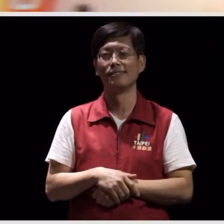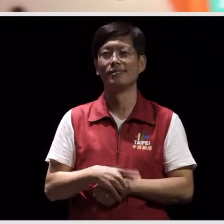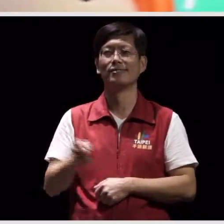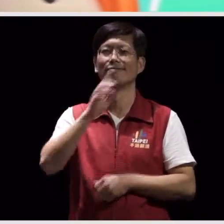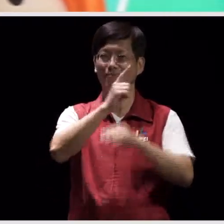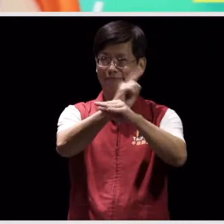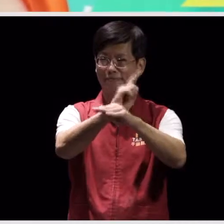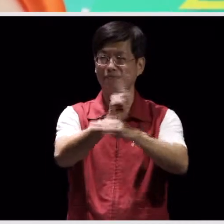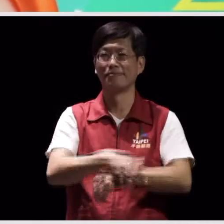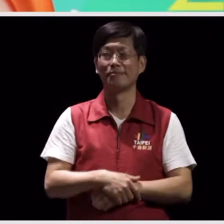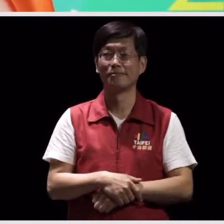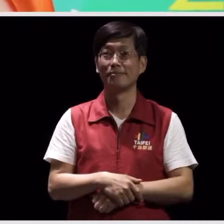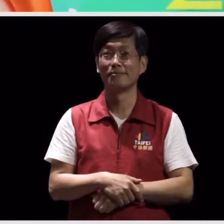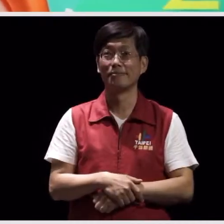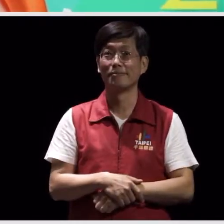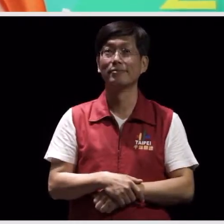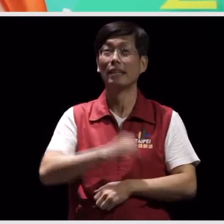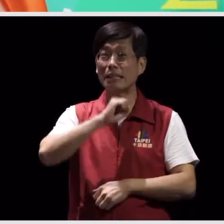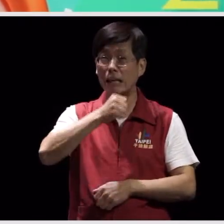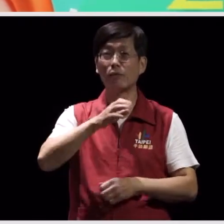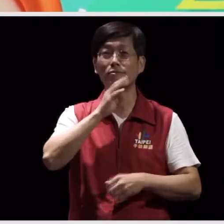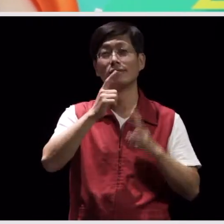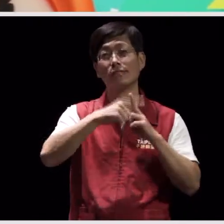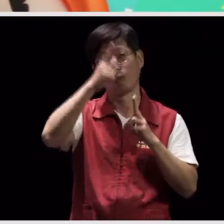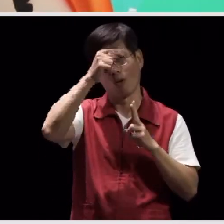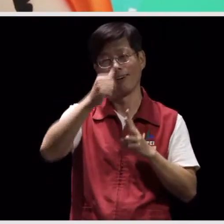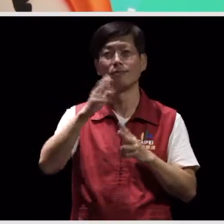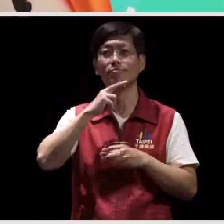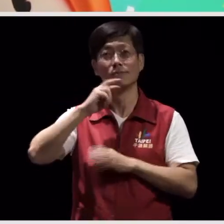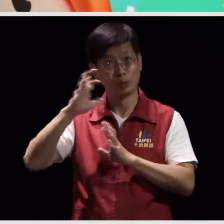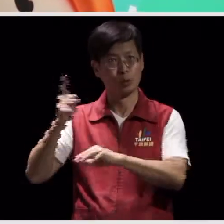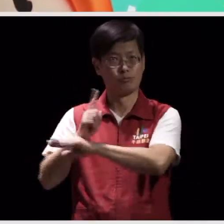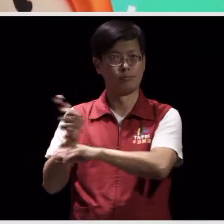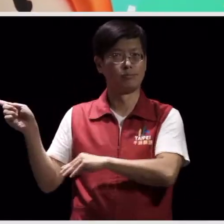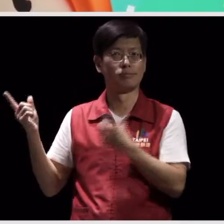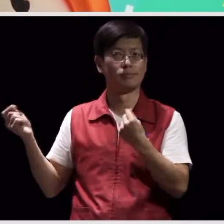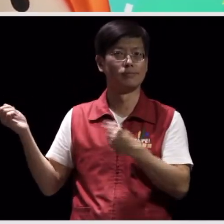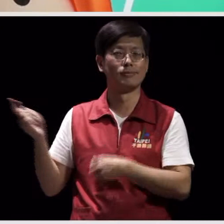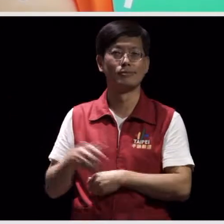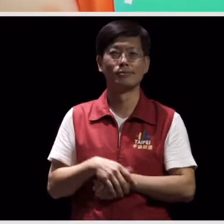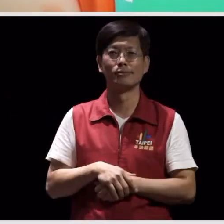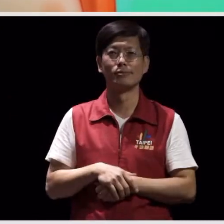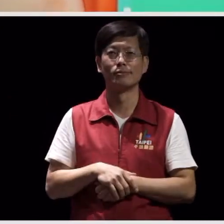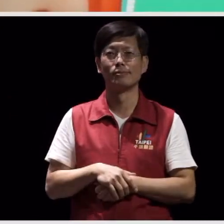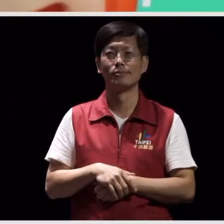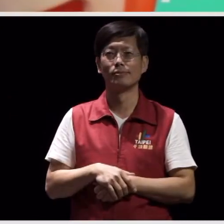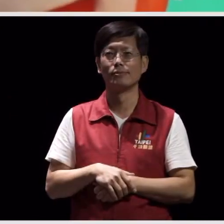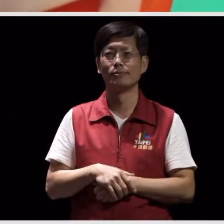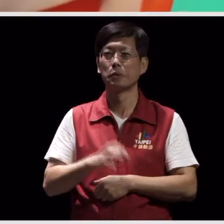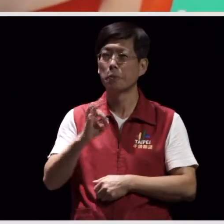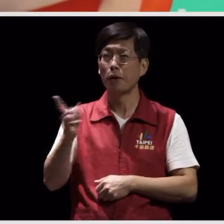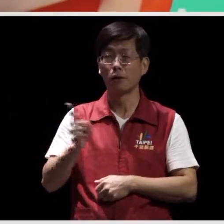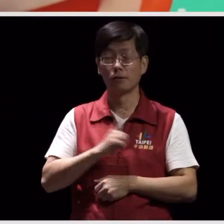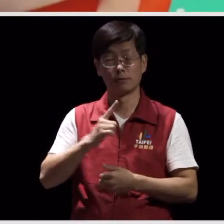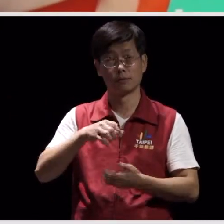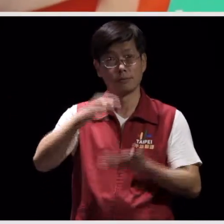计程车，这是英，那台湾是小黄嘛，黄是它就是他们英国的计程车。好，为什么要